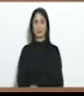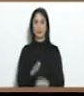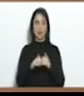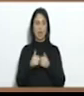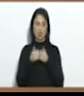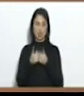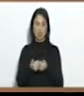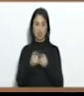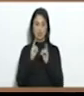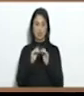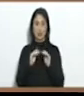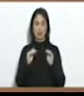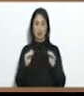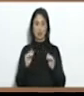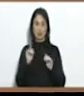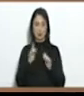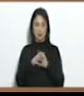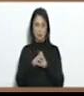ხელშეწყობა მოსწავლეებისო